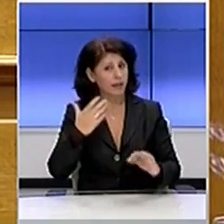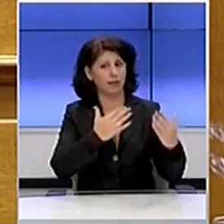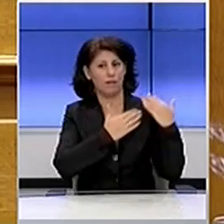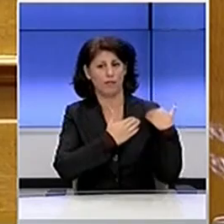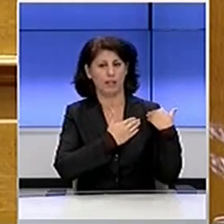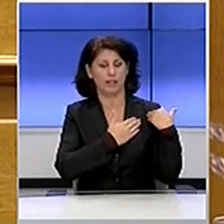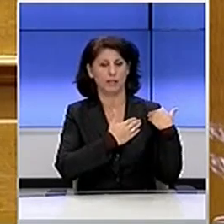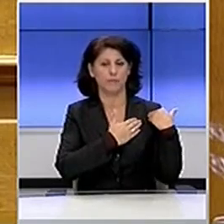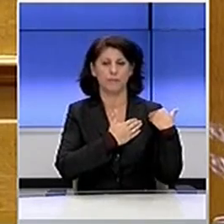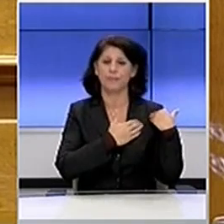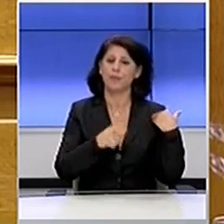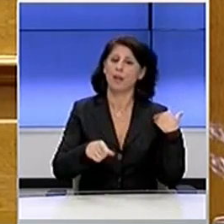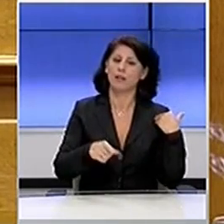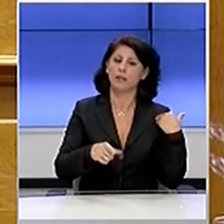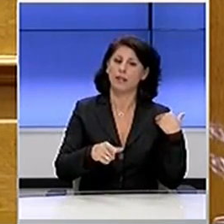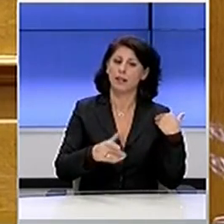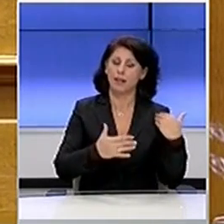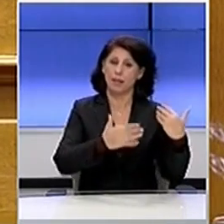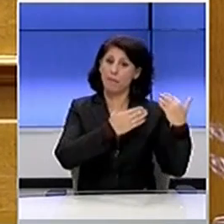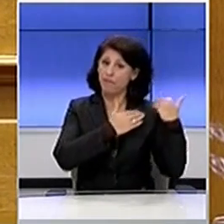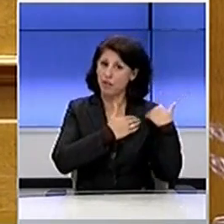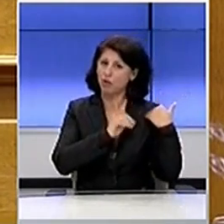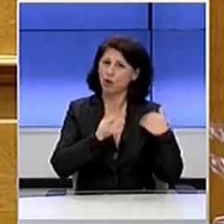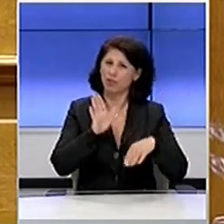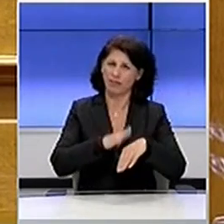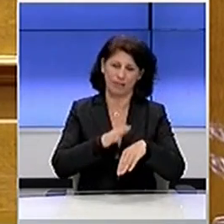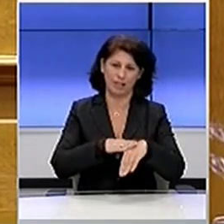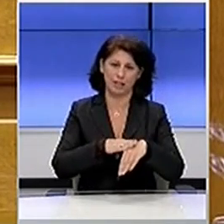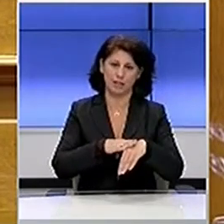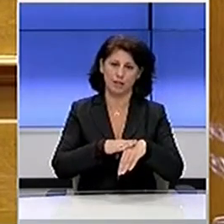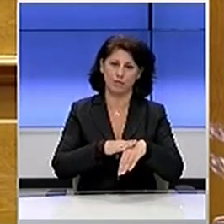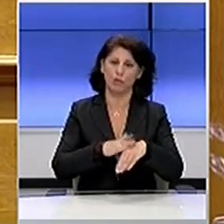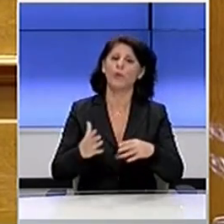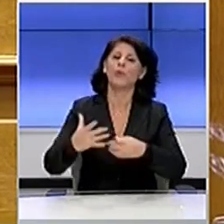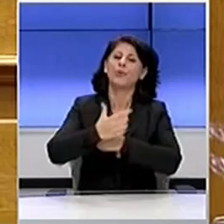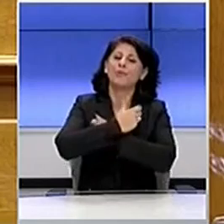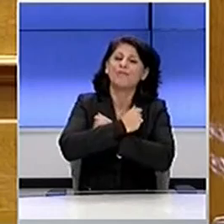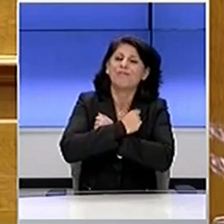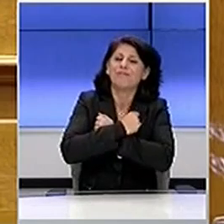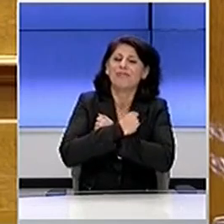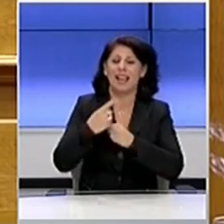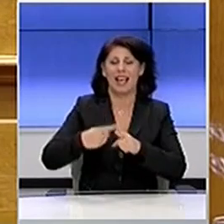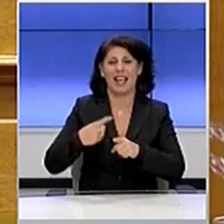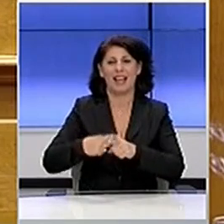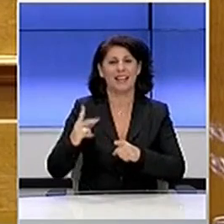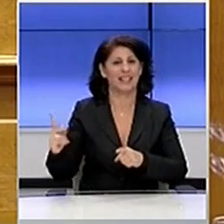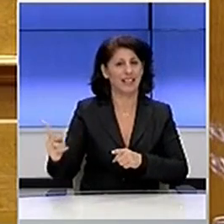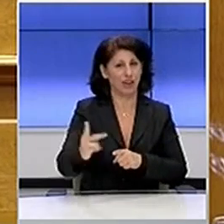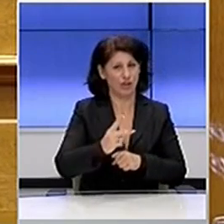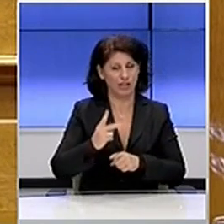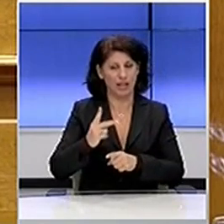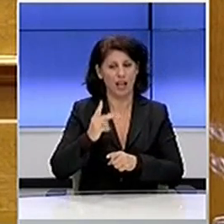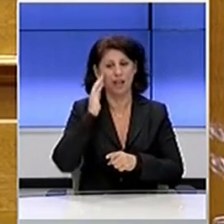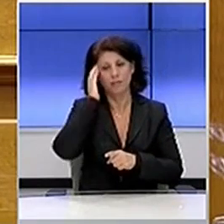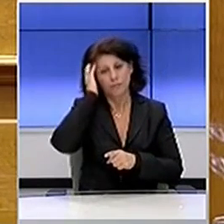ευθύνης, ευθύνη ως υπευθυνότητα και όχι ως στέξιμο, θα την αγκαλιάσει η ελληνική κοινωνία και